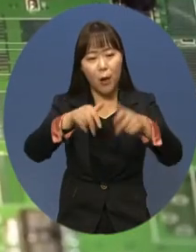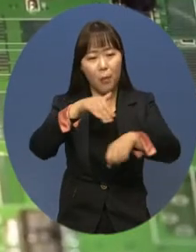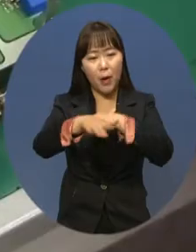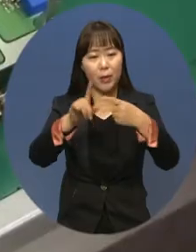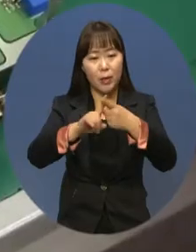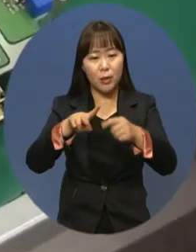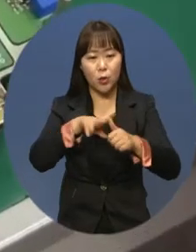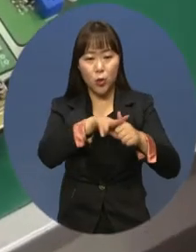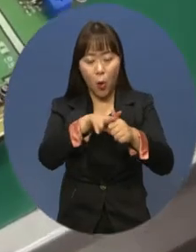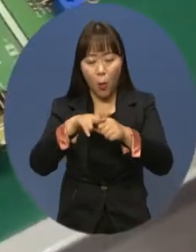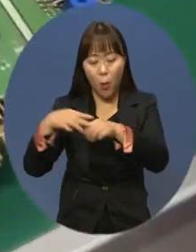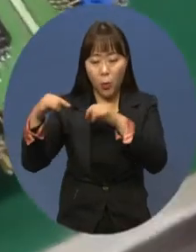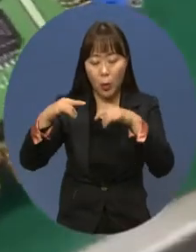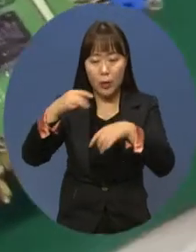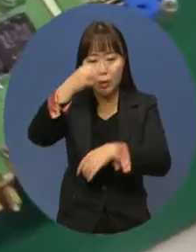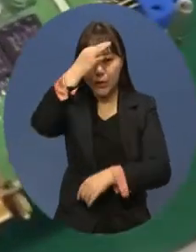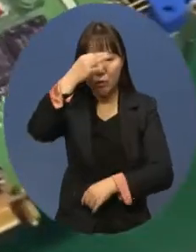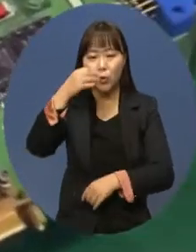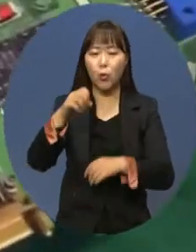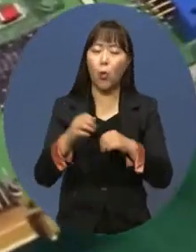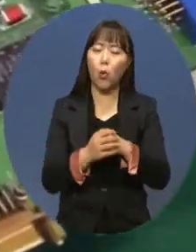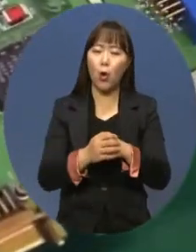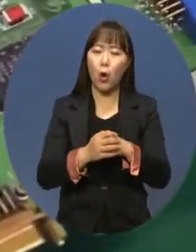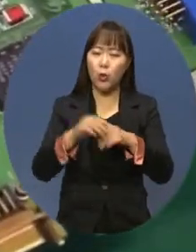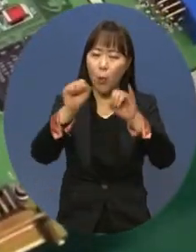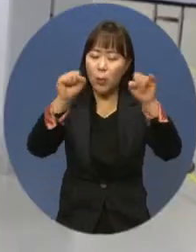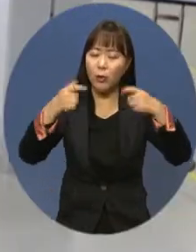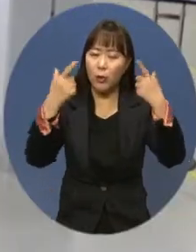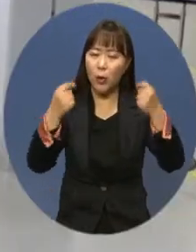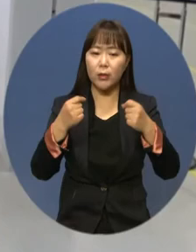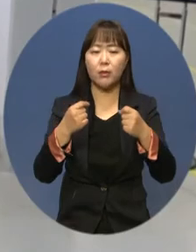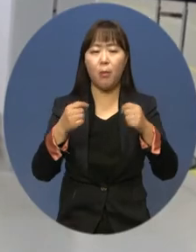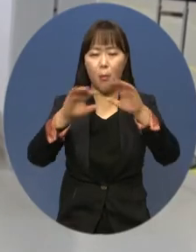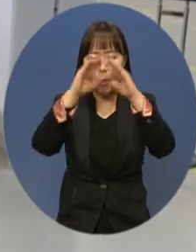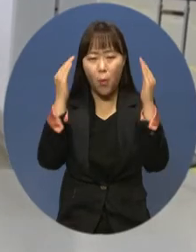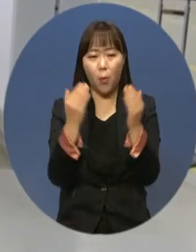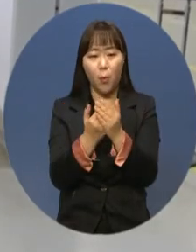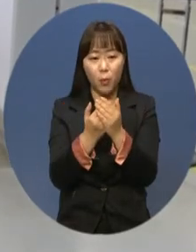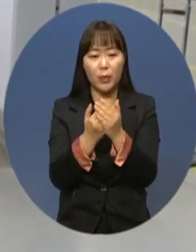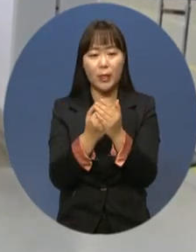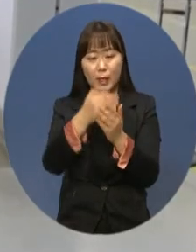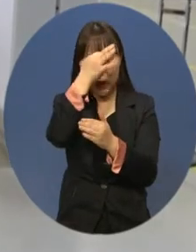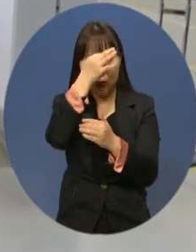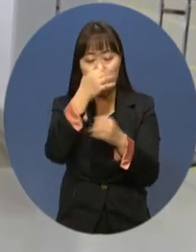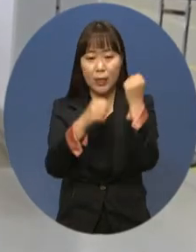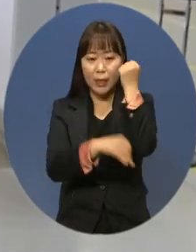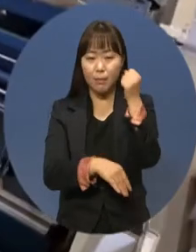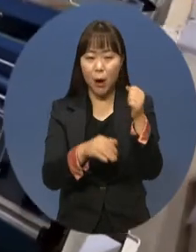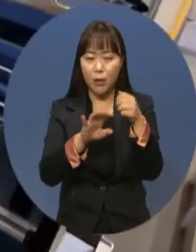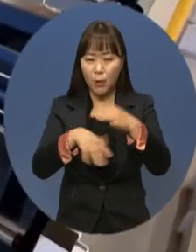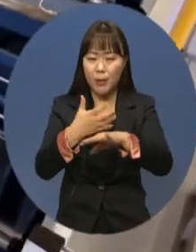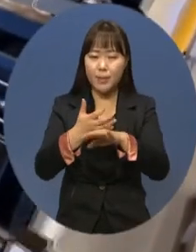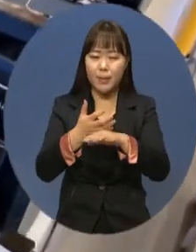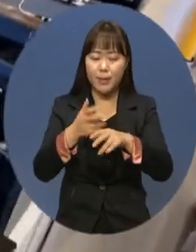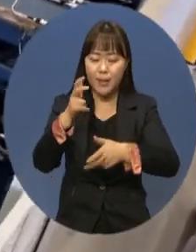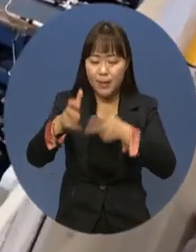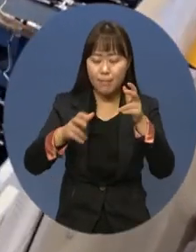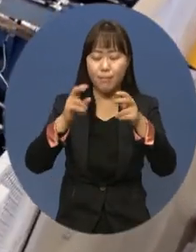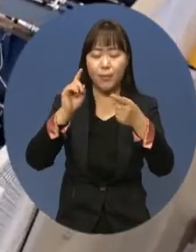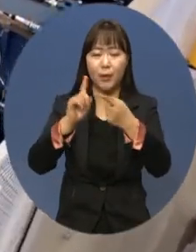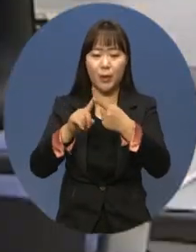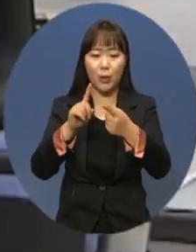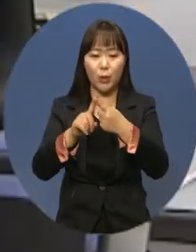통신기술 소프트웨어 개발 까지 확대하는 등 디지털 기술 기반 혁신 기업 육성 추진 에 나섭니다